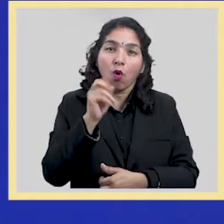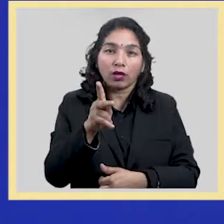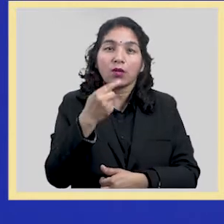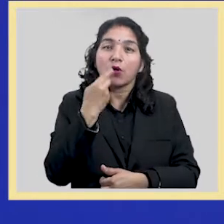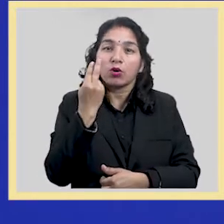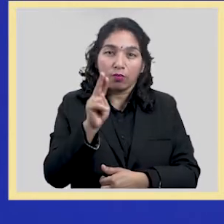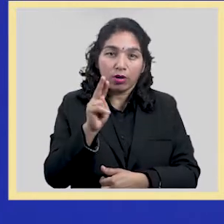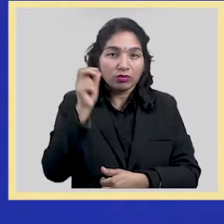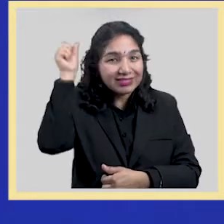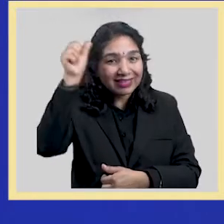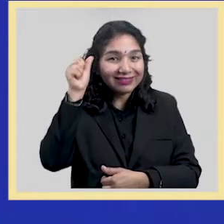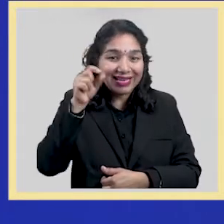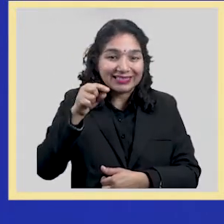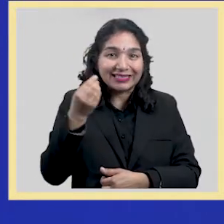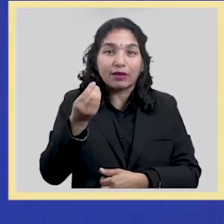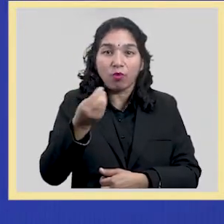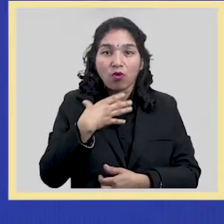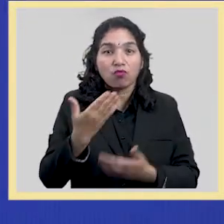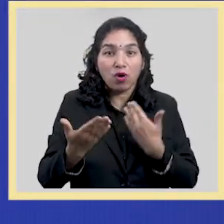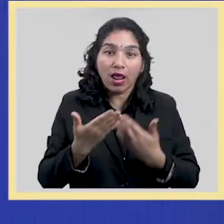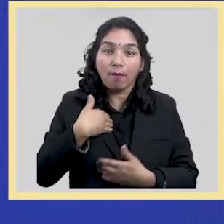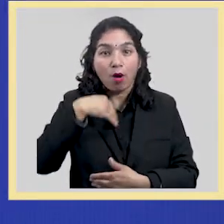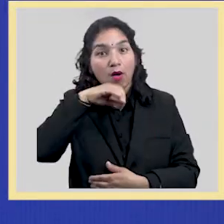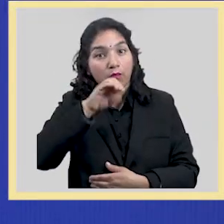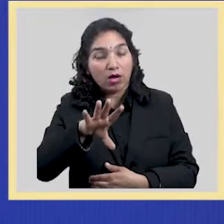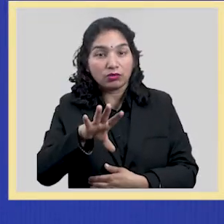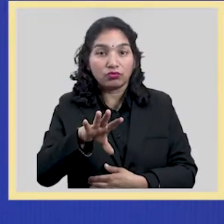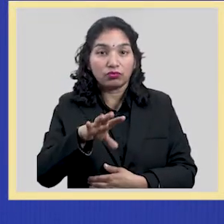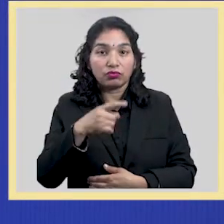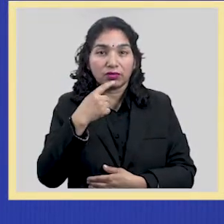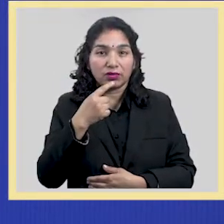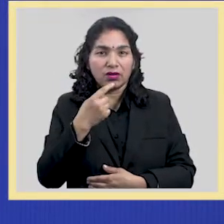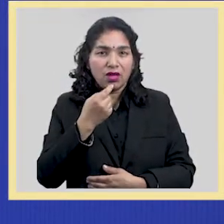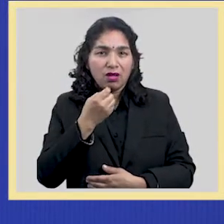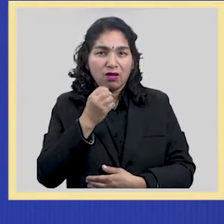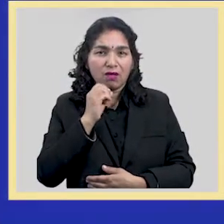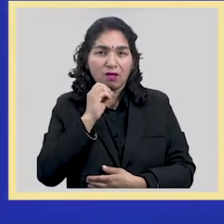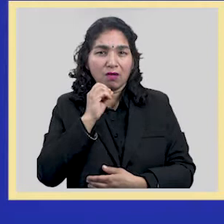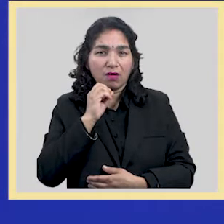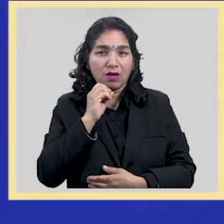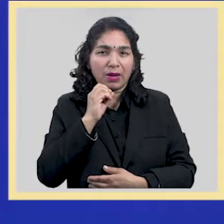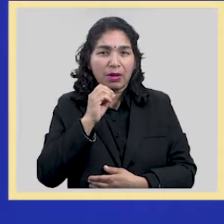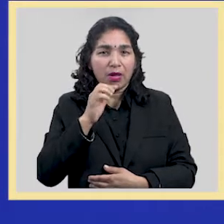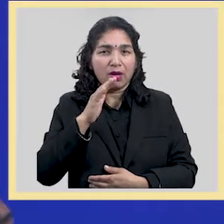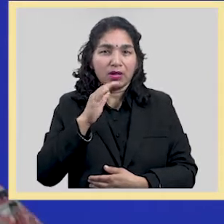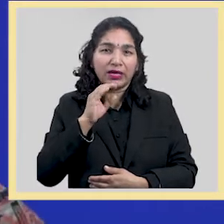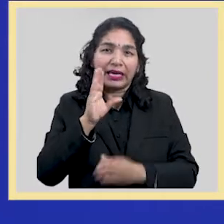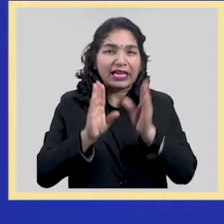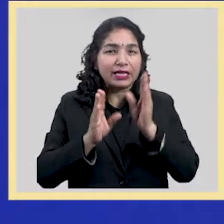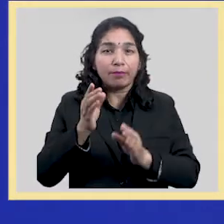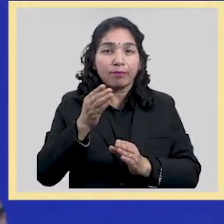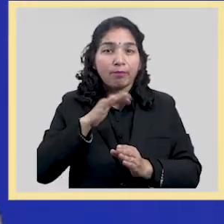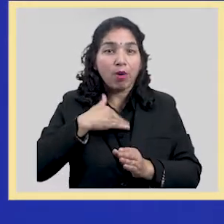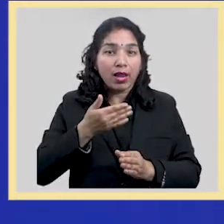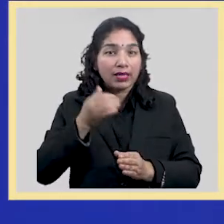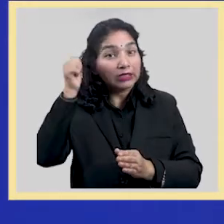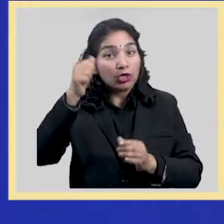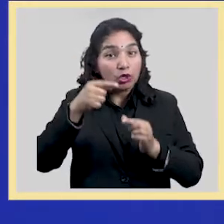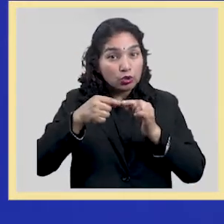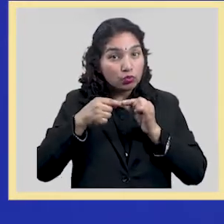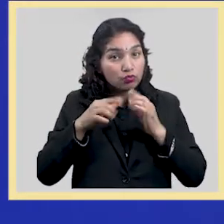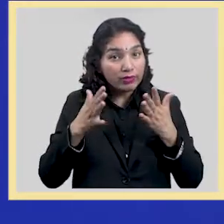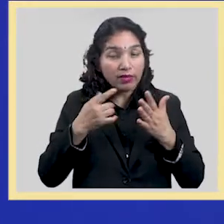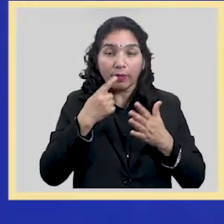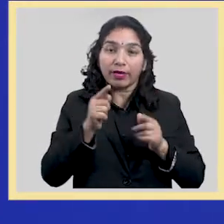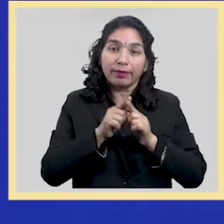धन्यवाद। यद्यपि आज जगदीशजीले के कुरा सोध्नु होला म भन्छु, त्यति भन्दा भन्दा नि उहाँले भन्दै सोधिदिनु भएन भने म आज यो कुरा चाहिँ भन्छु भनेर,